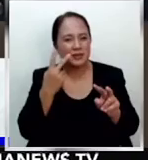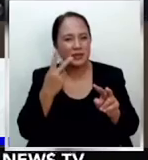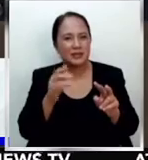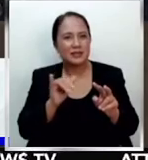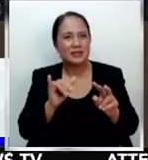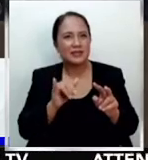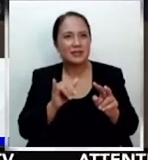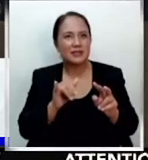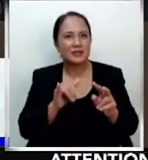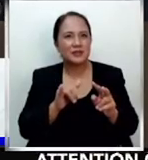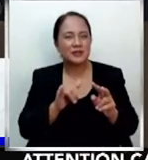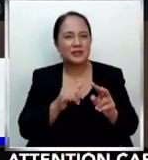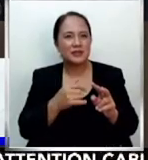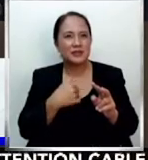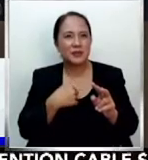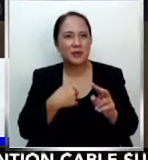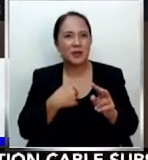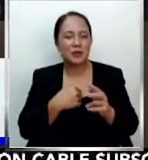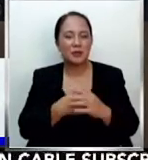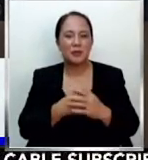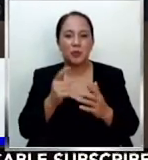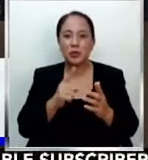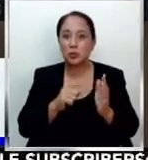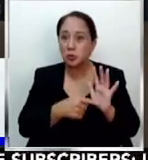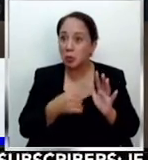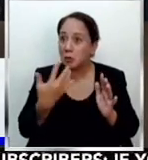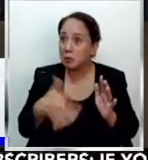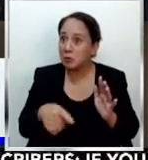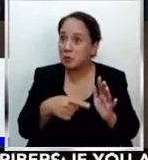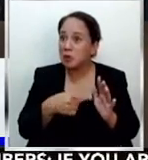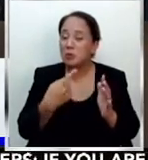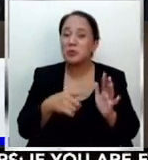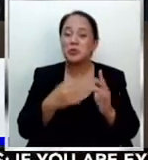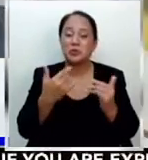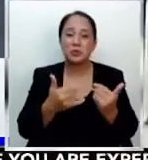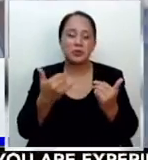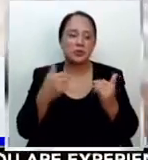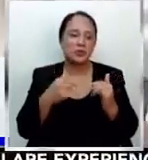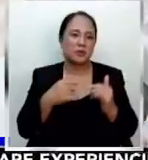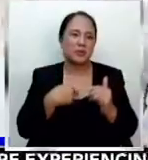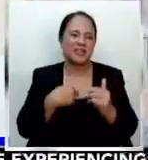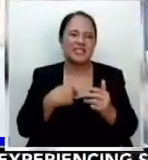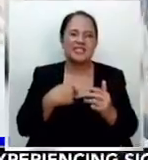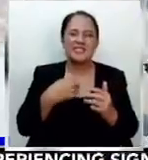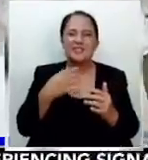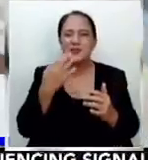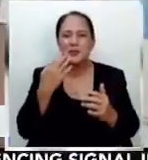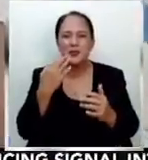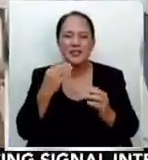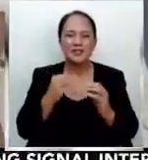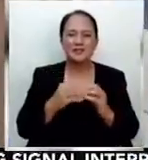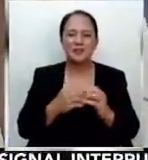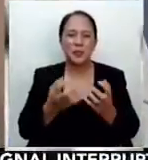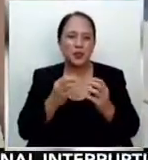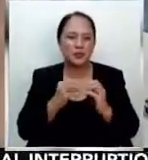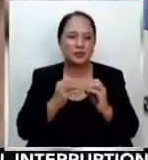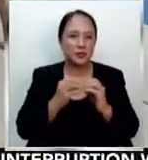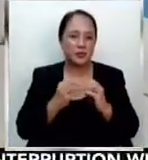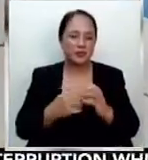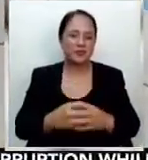po yung episode for the day, ha? Yun na yun! Opo. Yung ganun pong type na mabibitin ka talaga. Aubrey